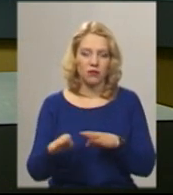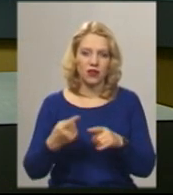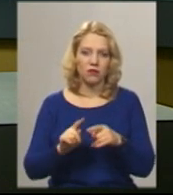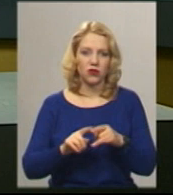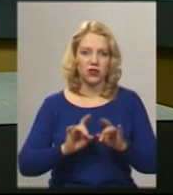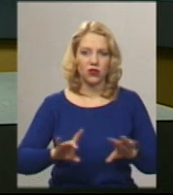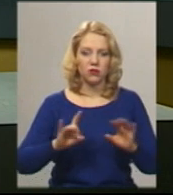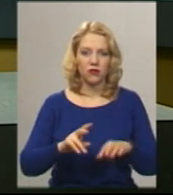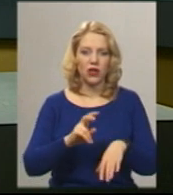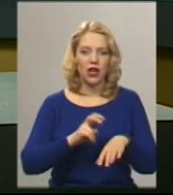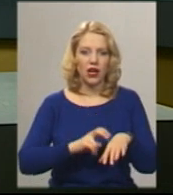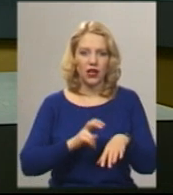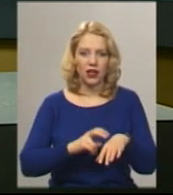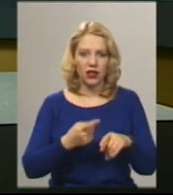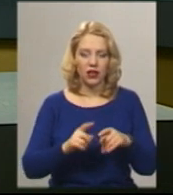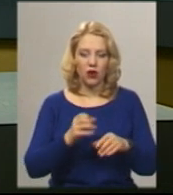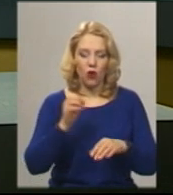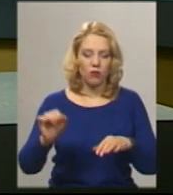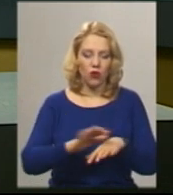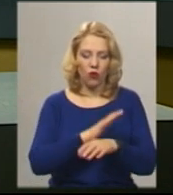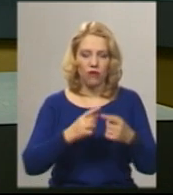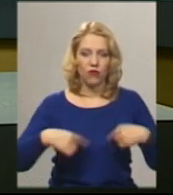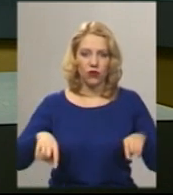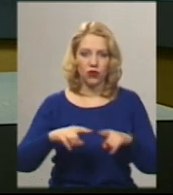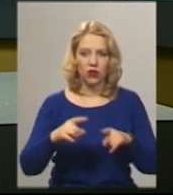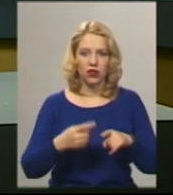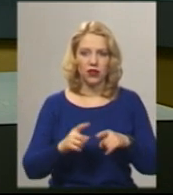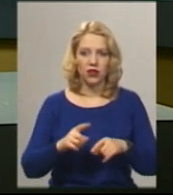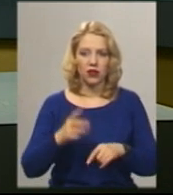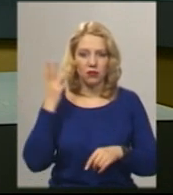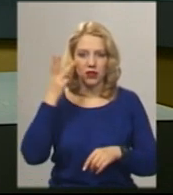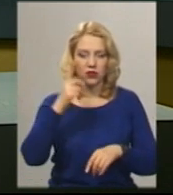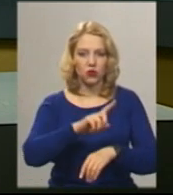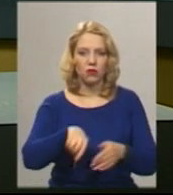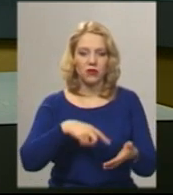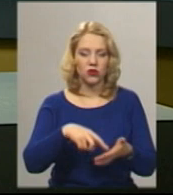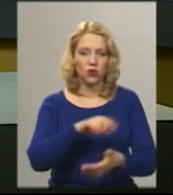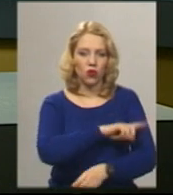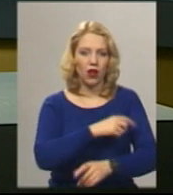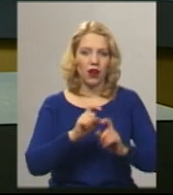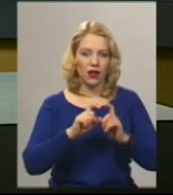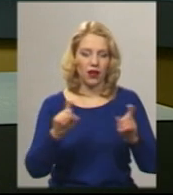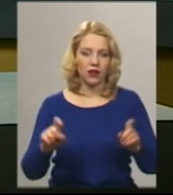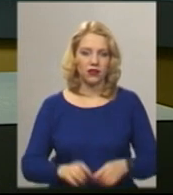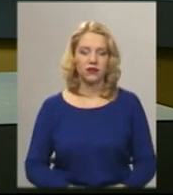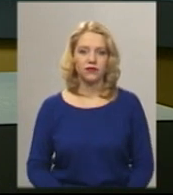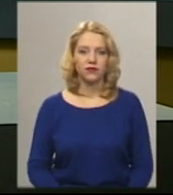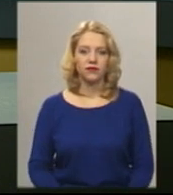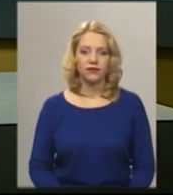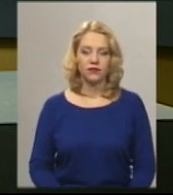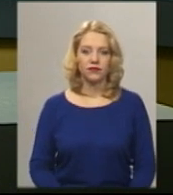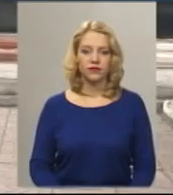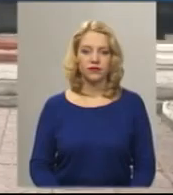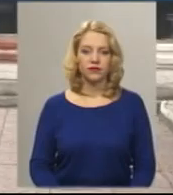розповідає лікар-комбустіолог опікового відділення Хмельницької обласної лікарні Олександр Пацаранюк. Більше знає Андрій Гумений.